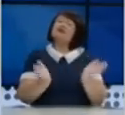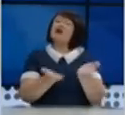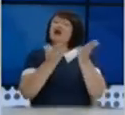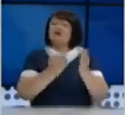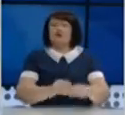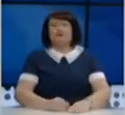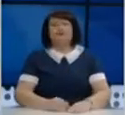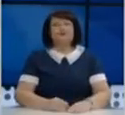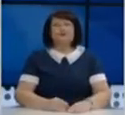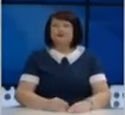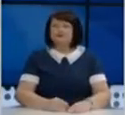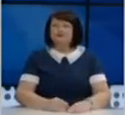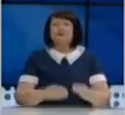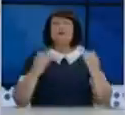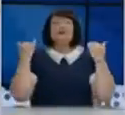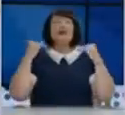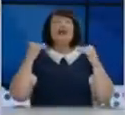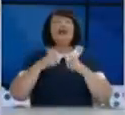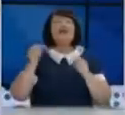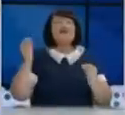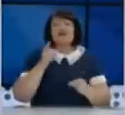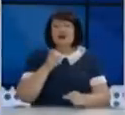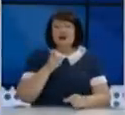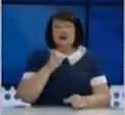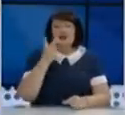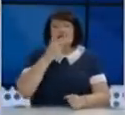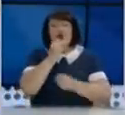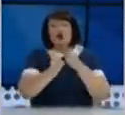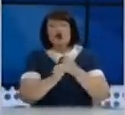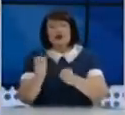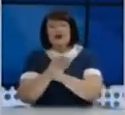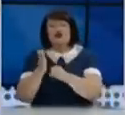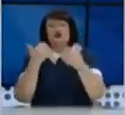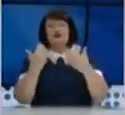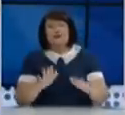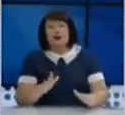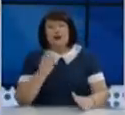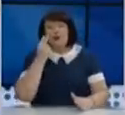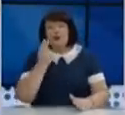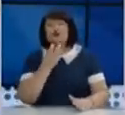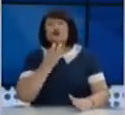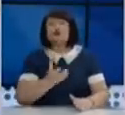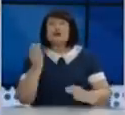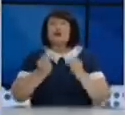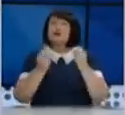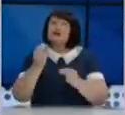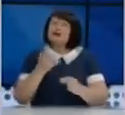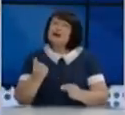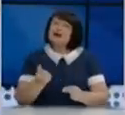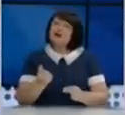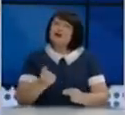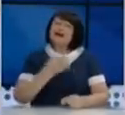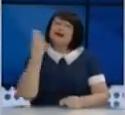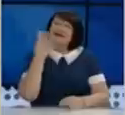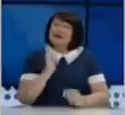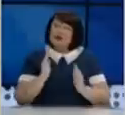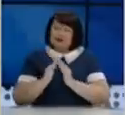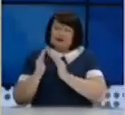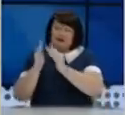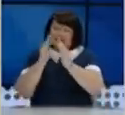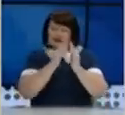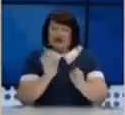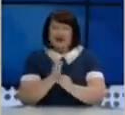Στην Εύβοια, 2 χρόνια μετά την καταστροφή, επίσης παρατούνται πάρα πολύ σοβαρά προβλήματα. Από τα 400 σπίτια που έχουν